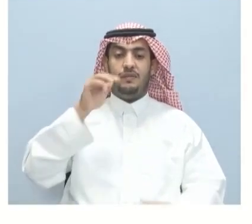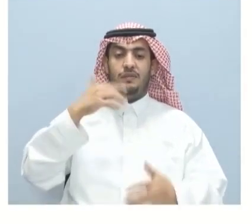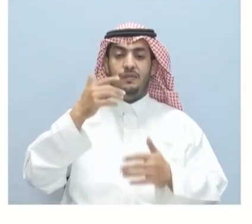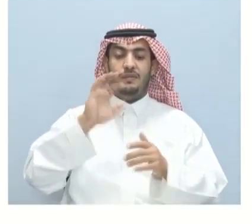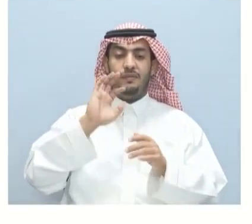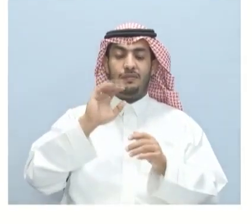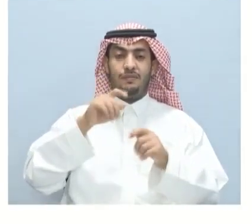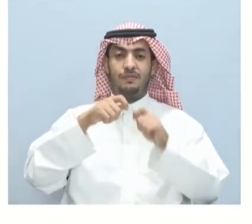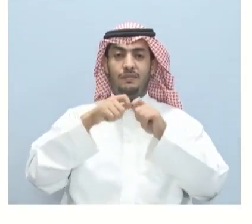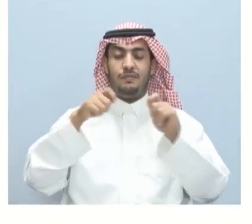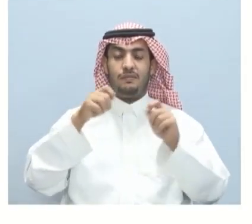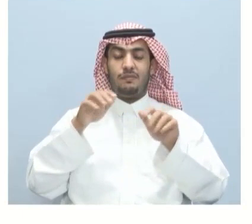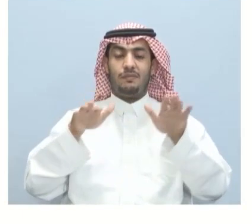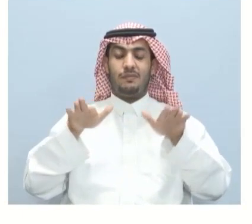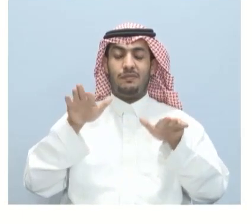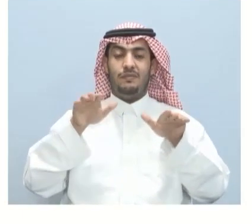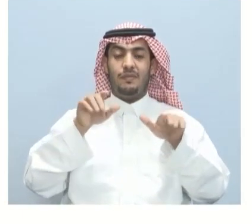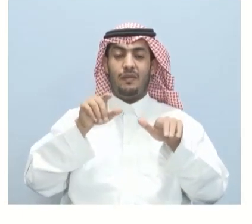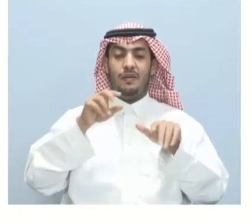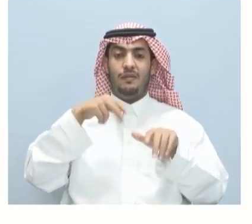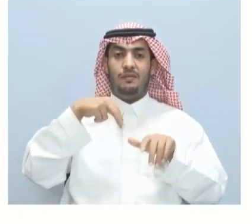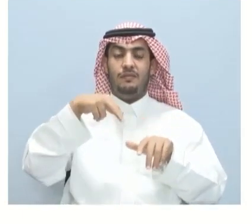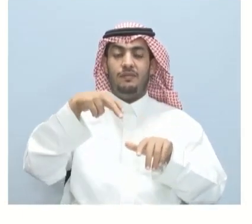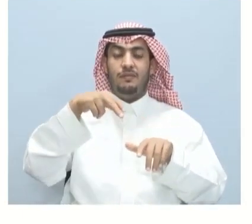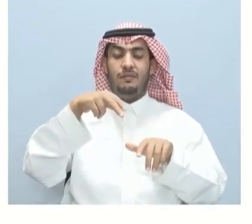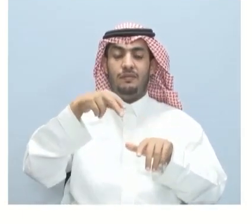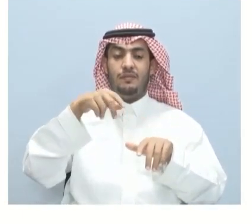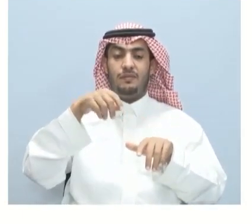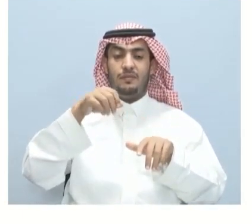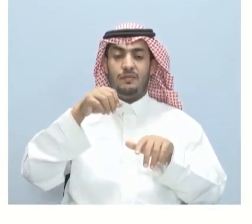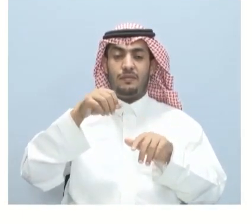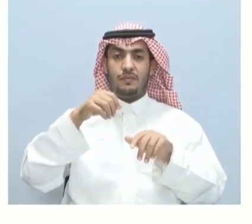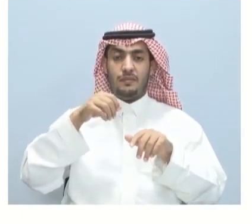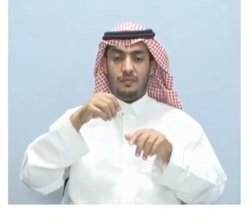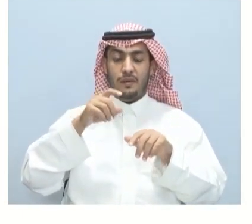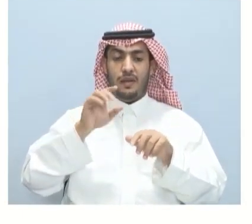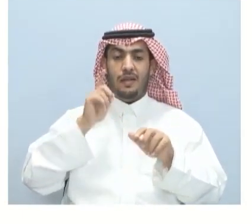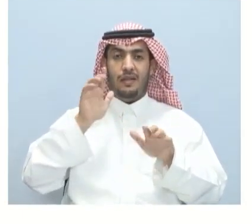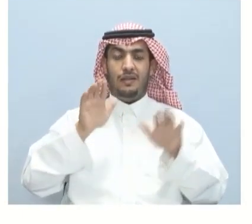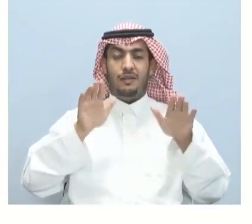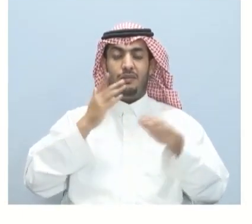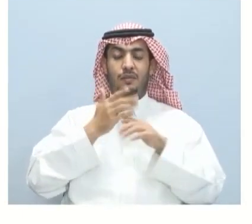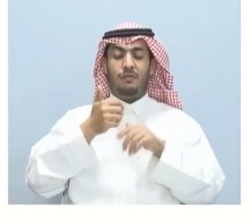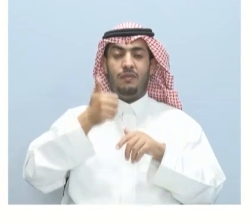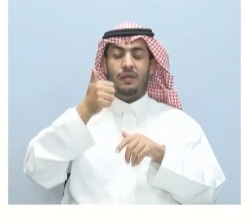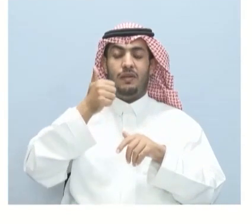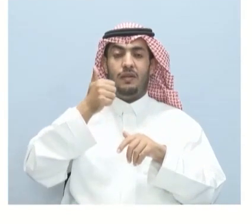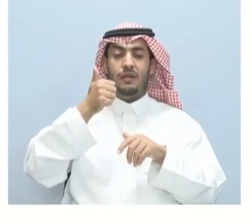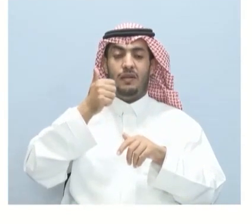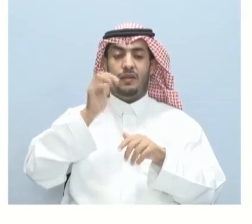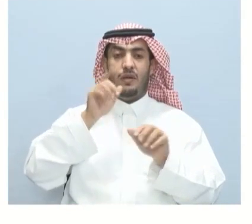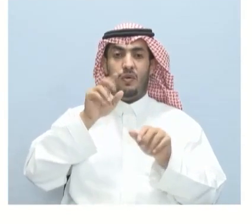يمشي على خيط اليه المشي لديه يفرد يديه الاثنين كي يستطيع ان